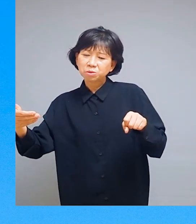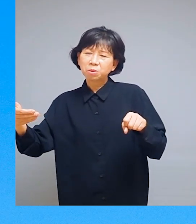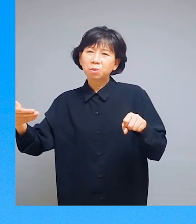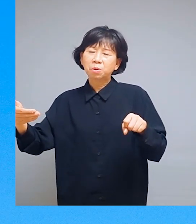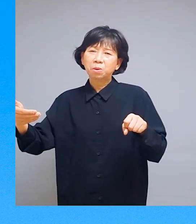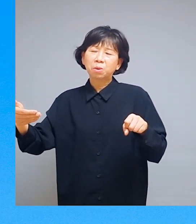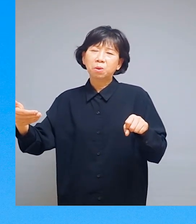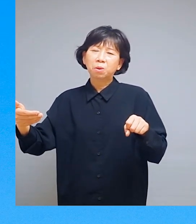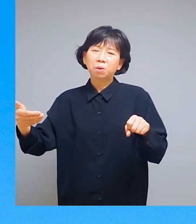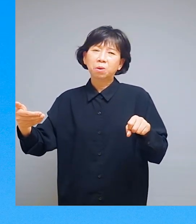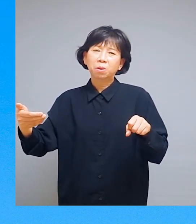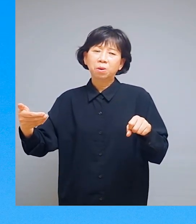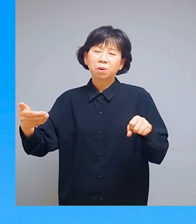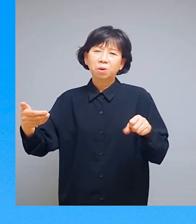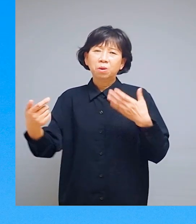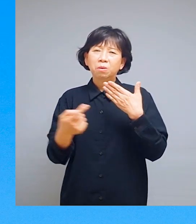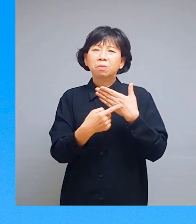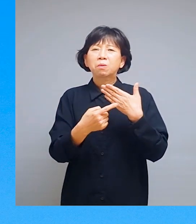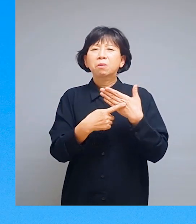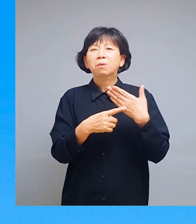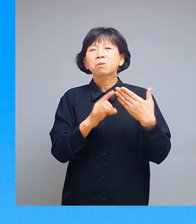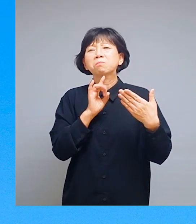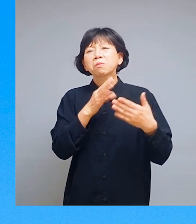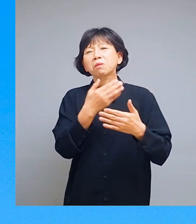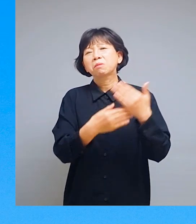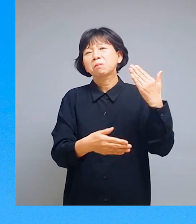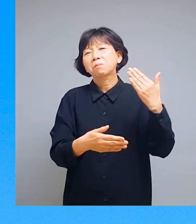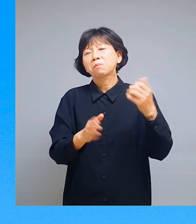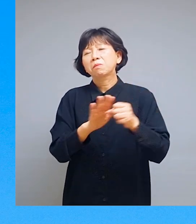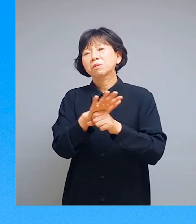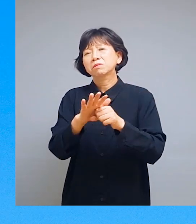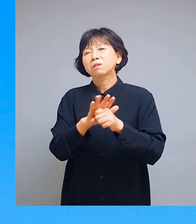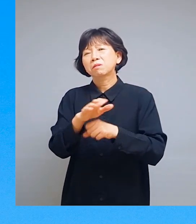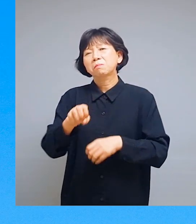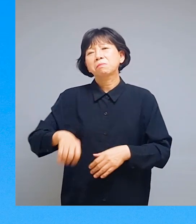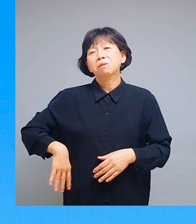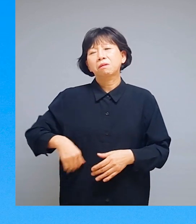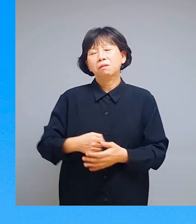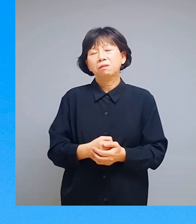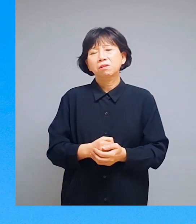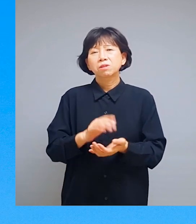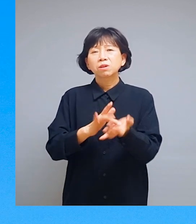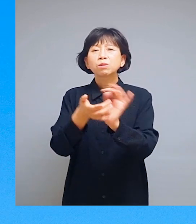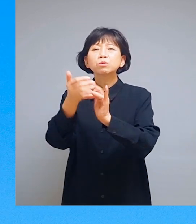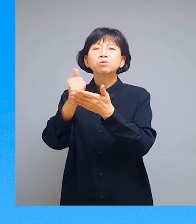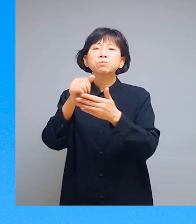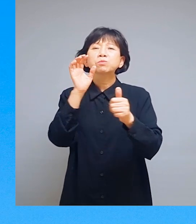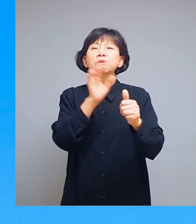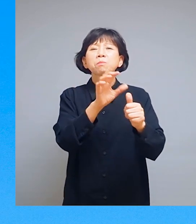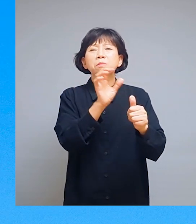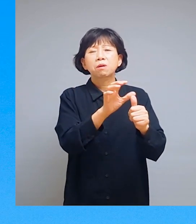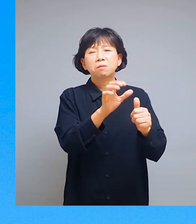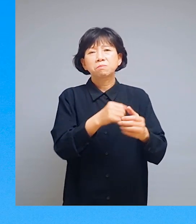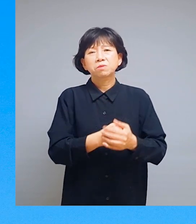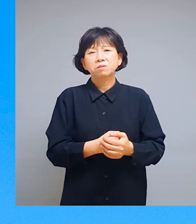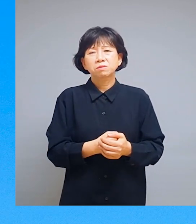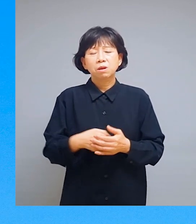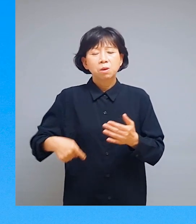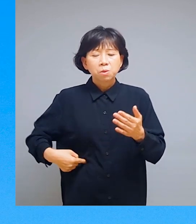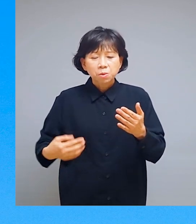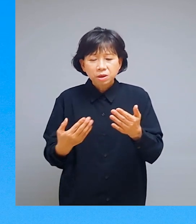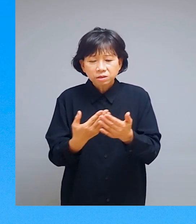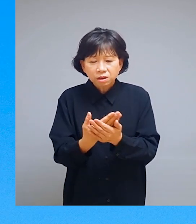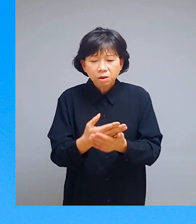형식적인 신앙만 남고 사랑을 잃어버립니다. 예수님께서는 처음 사랑을 버렸다 이렇게 책망하시면서도 여러분 놓치지 마세요.